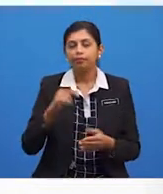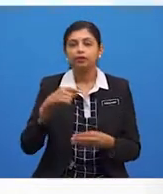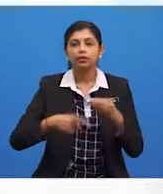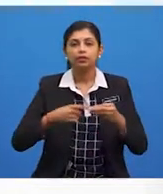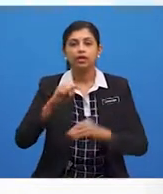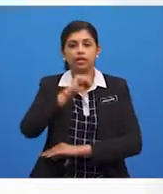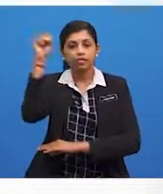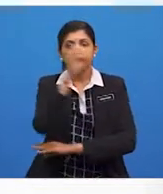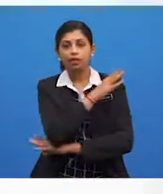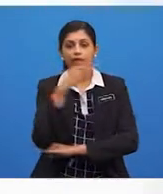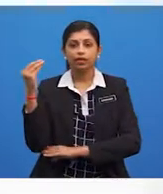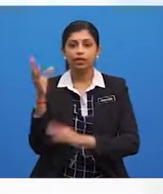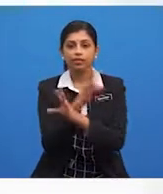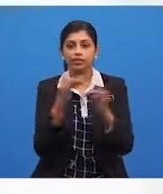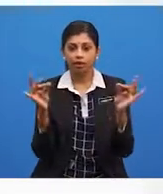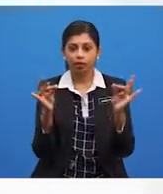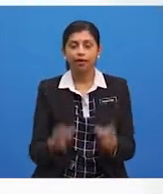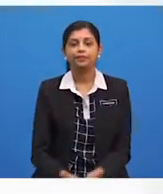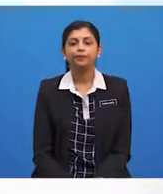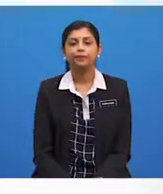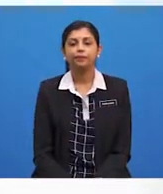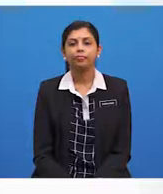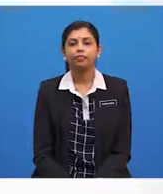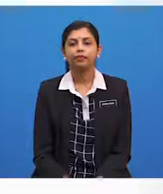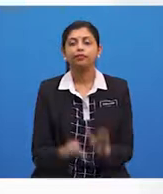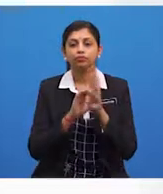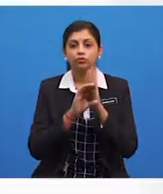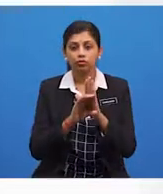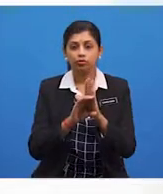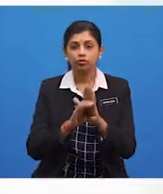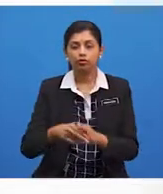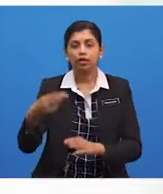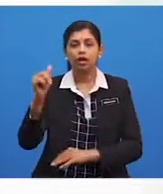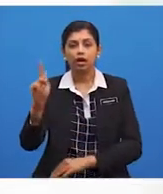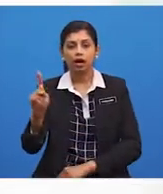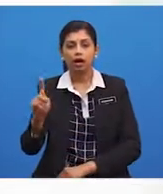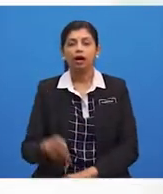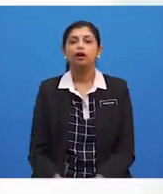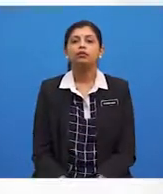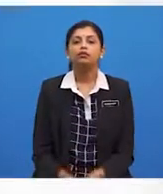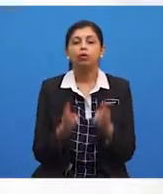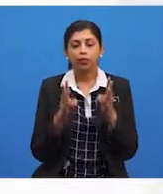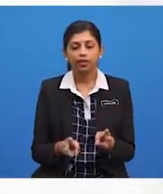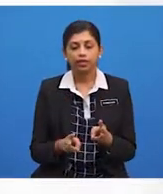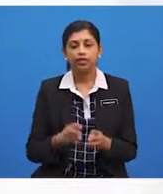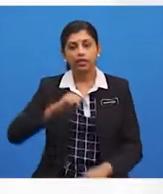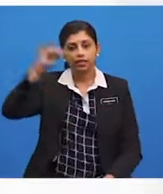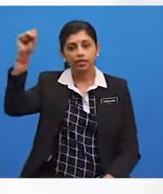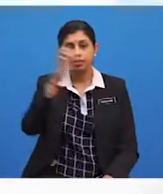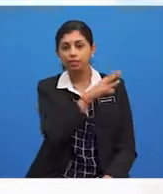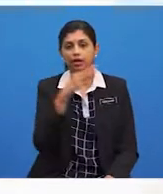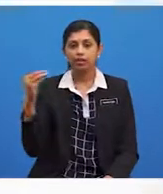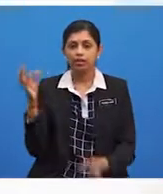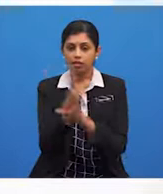Sarawak. Contoh pindaan yang dibuat adalah berkaitan hak warga negara Sabah dan Sarawak menjadi warga